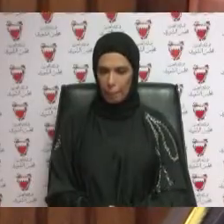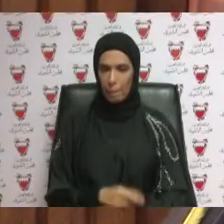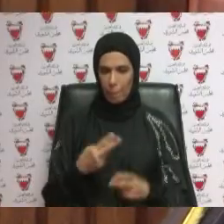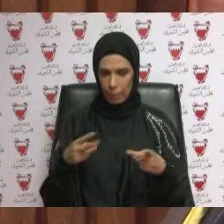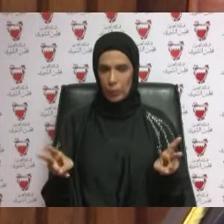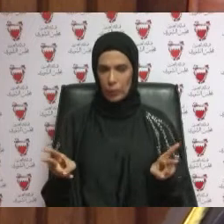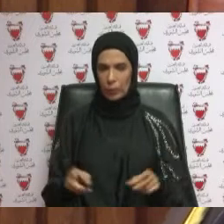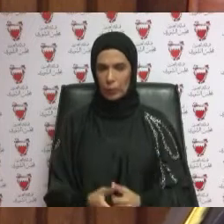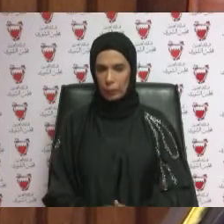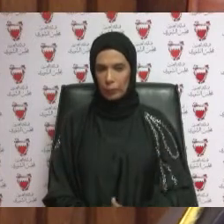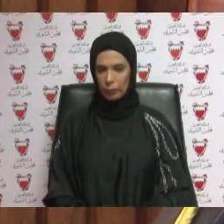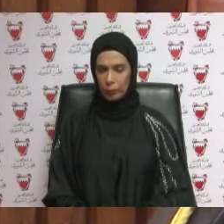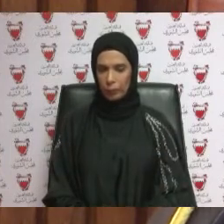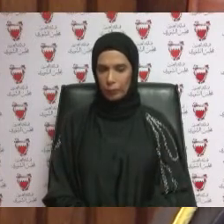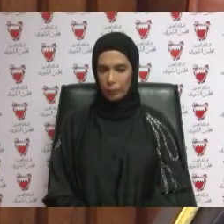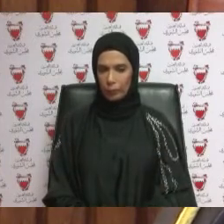وافقتون ولا لا؟